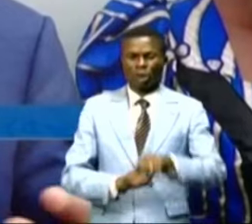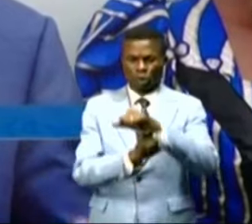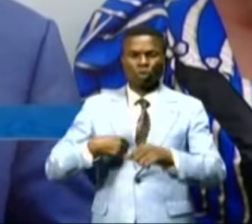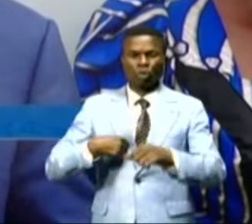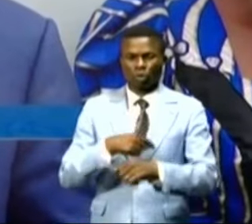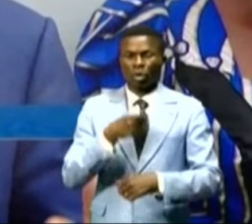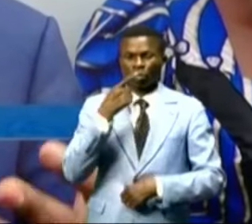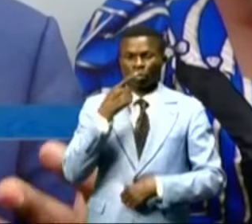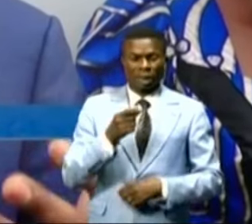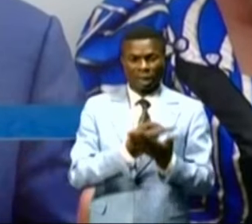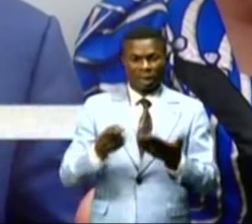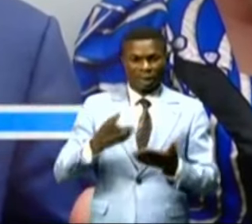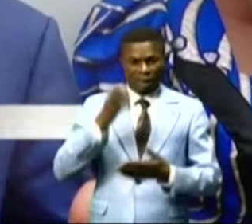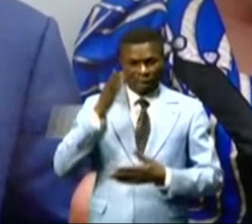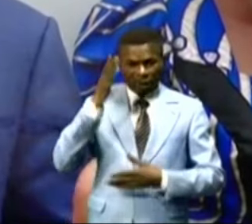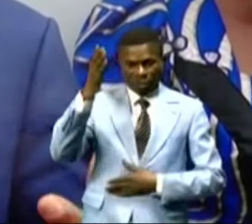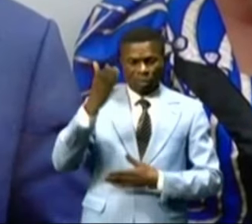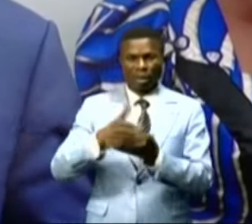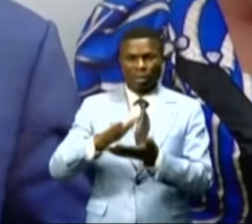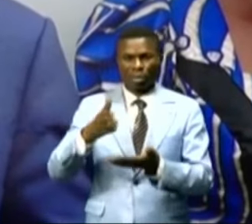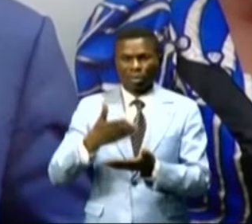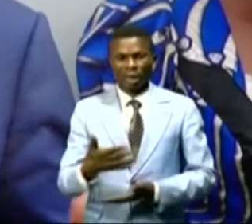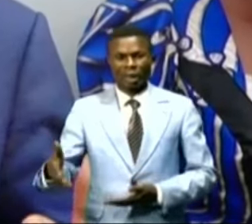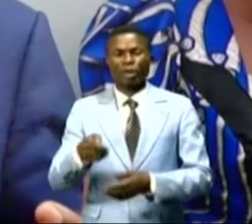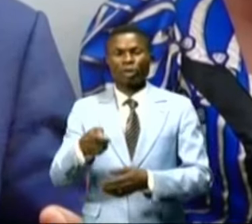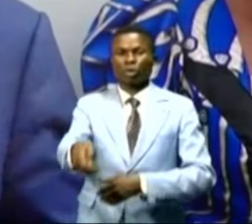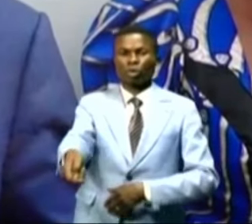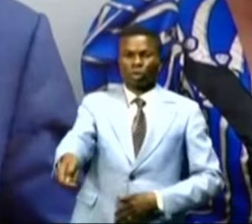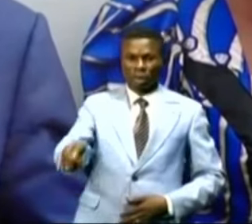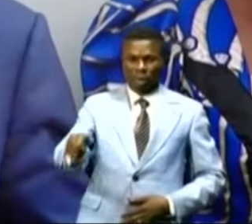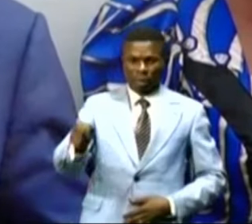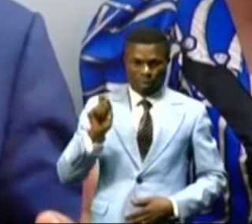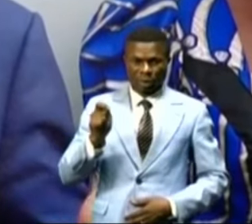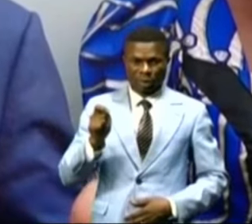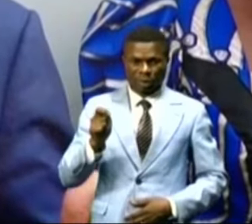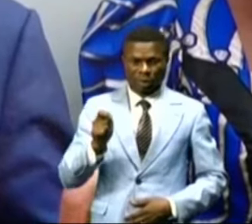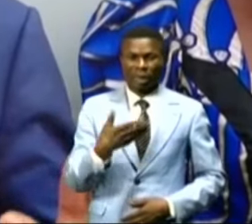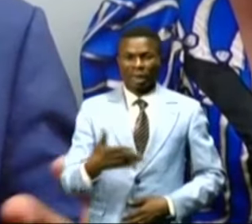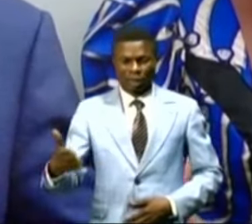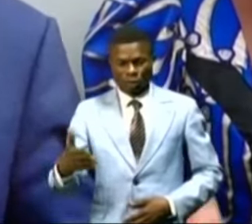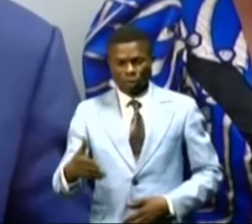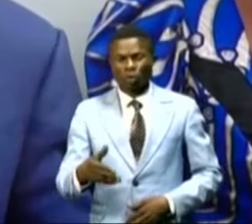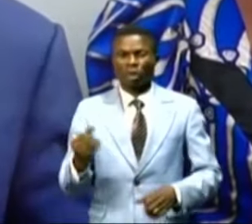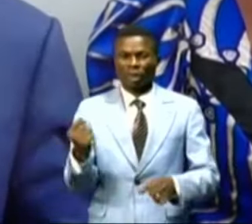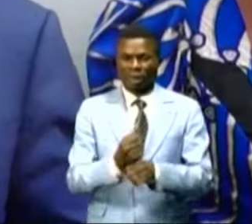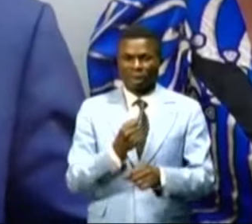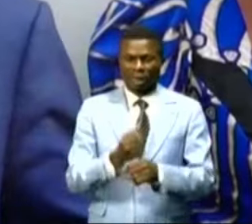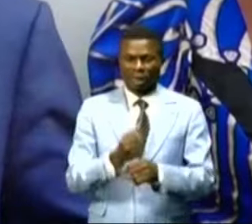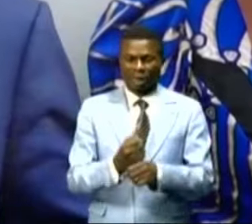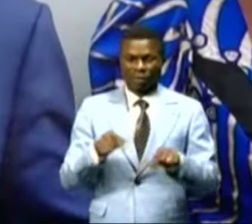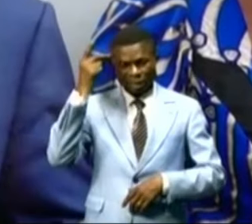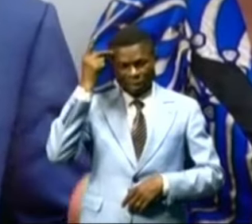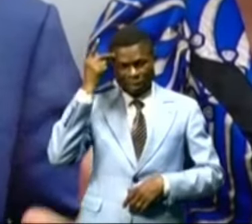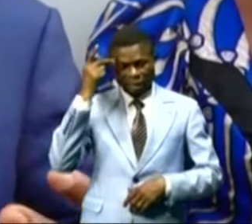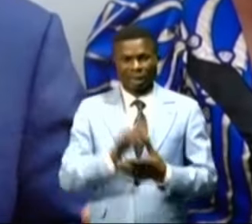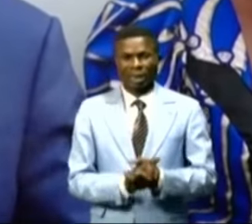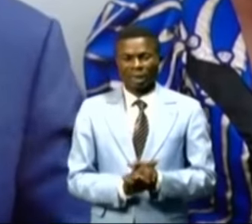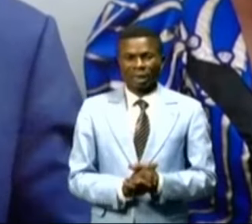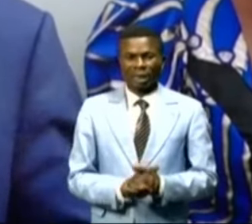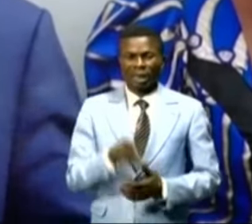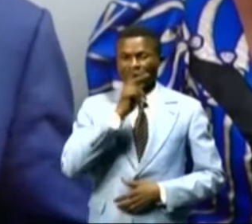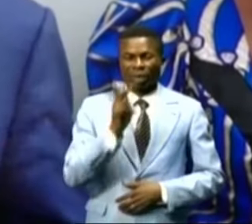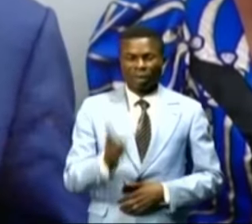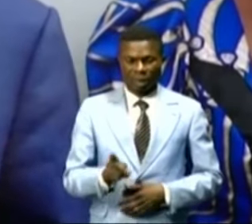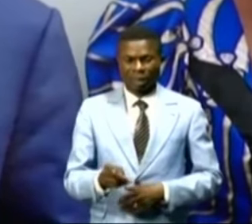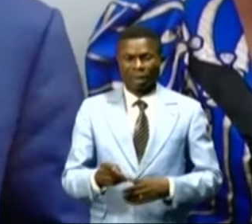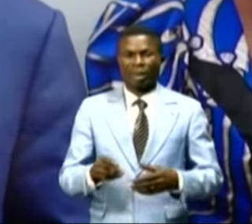semaine prochaine, nous allons distribuer les matériels de pêche et de Ventra, piscicole, ici à Kinshasa et à Kisangani. Au nom du